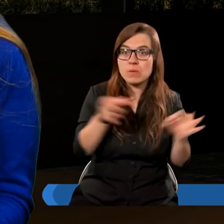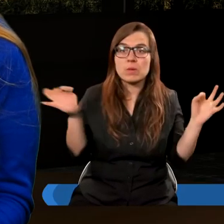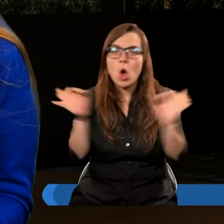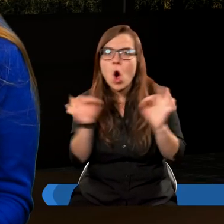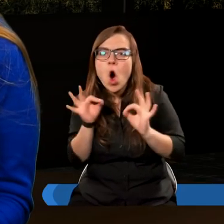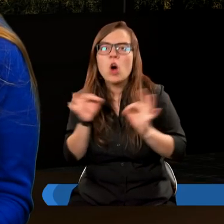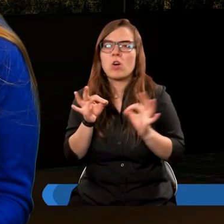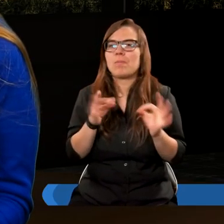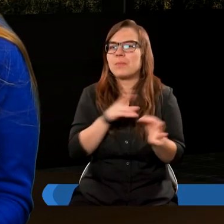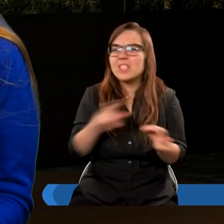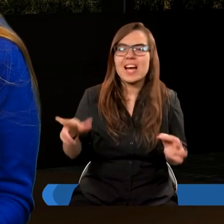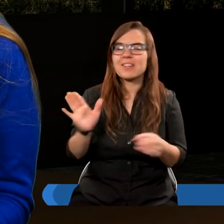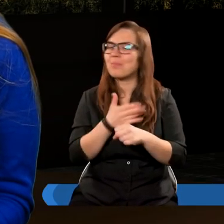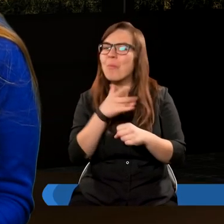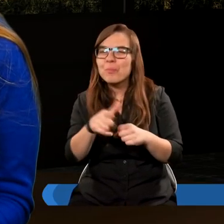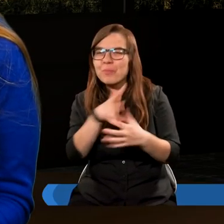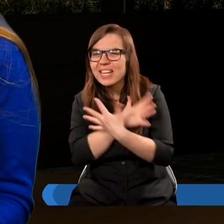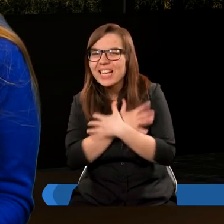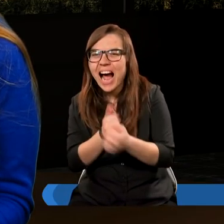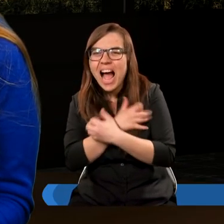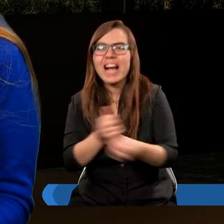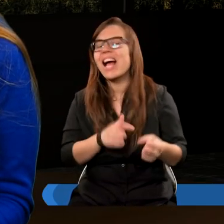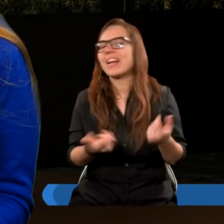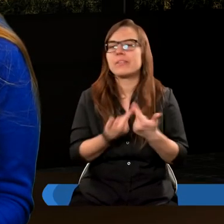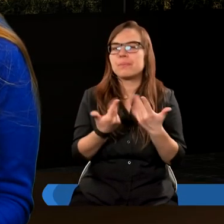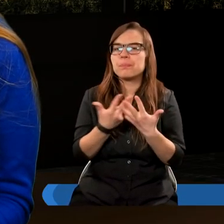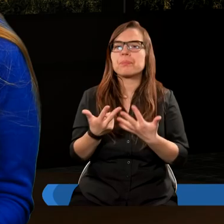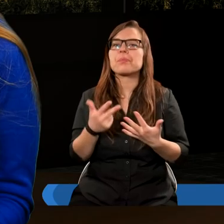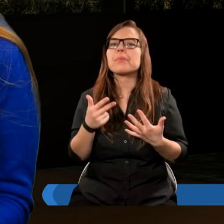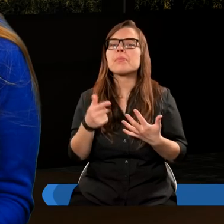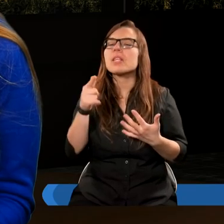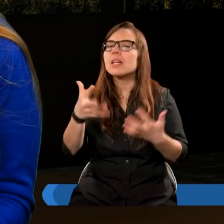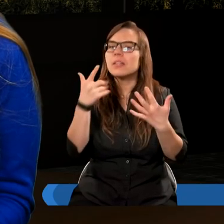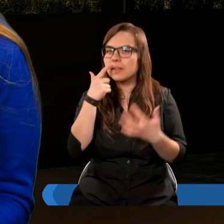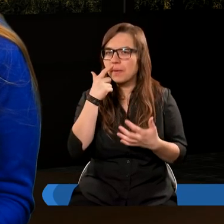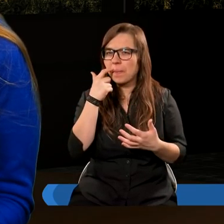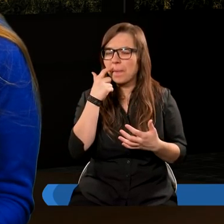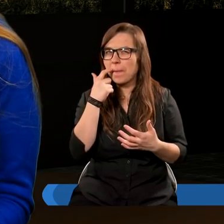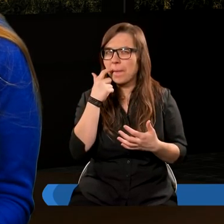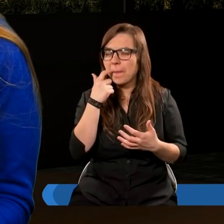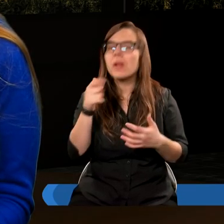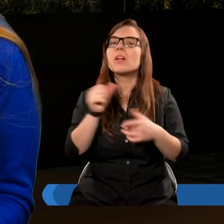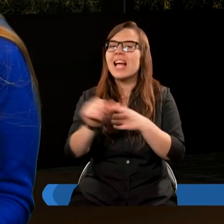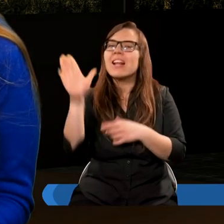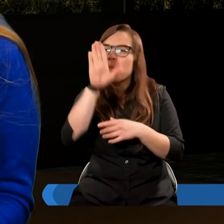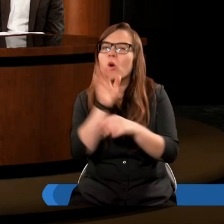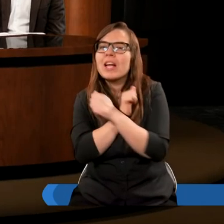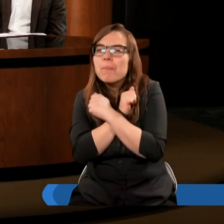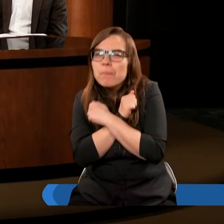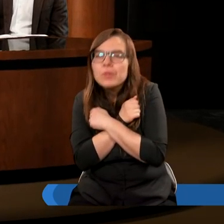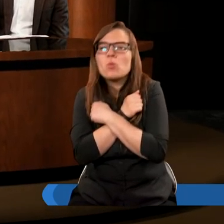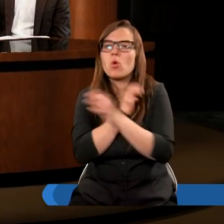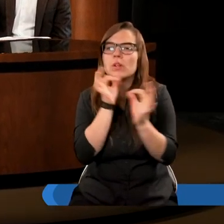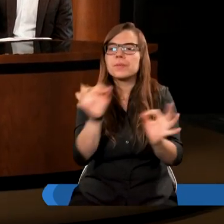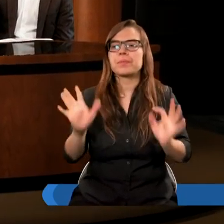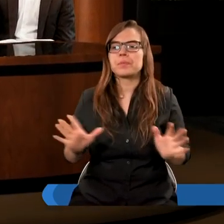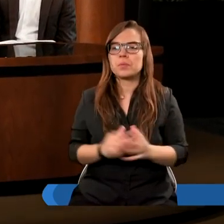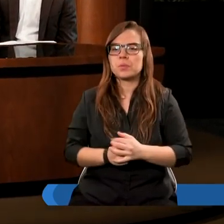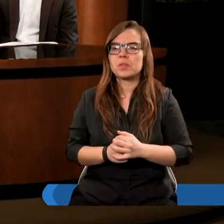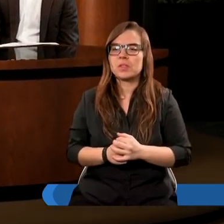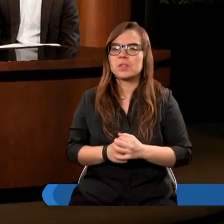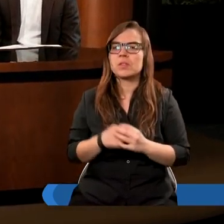w której żyjemy i na pewno rzeczywistości strasznej, która była też w czasach Starego Testamentu, Bóg jest niezmiennie Bogiem miłości. Ja bym zwrócił